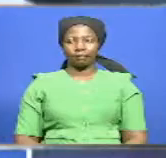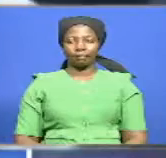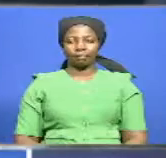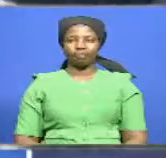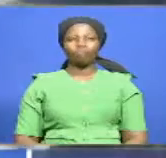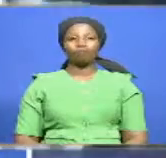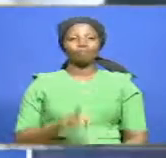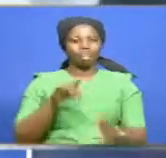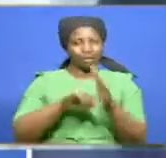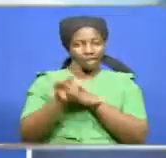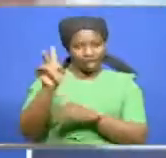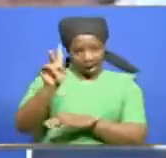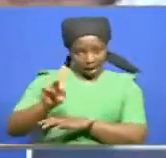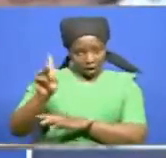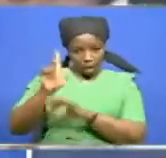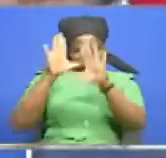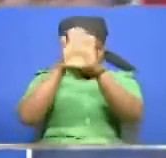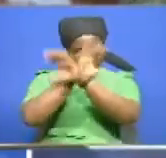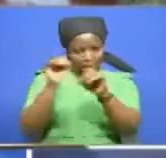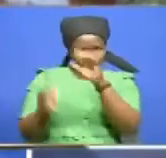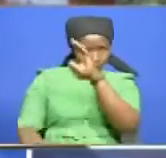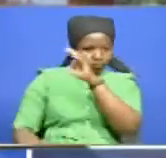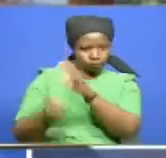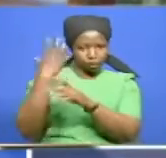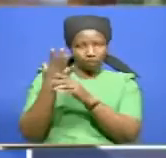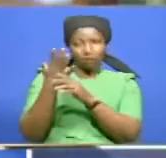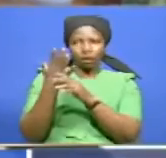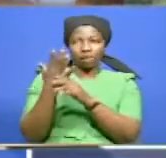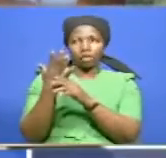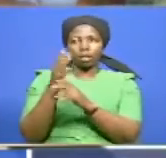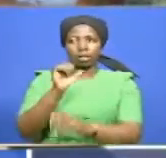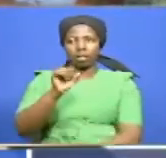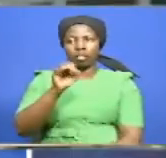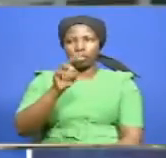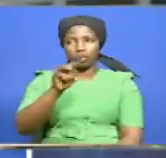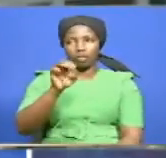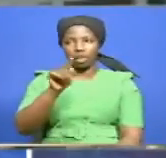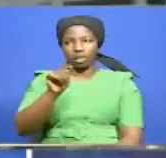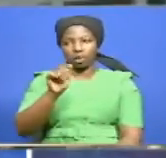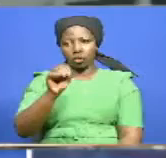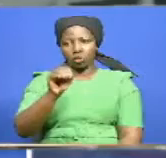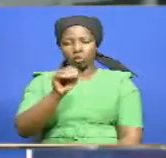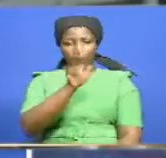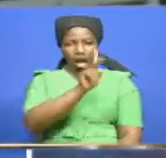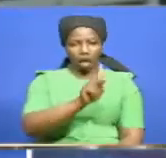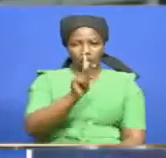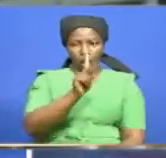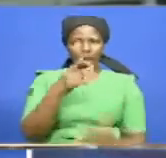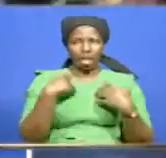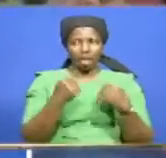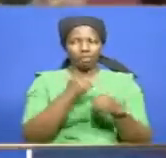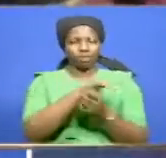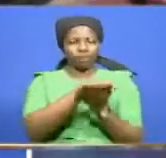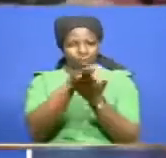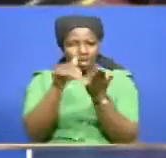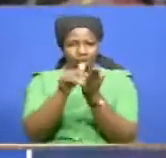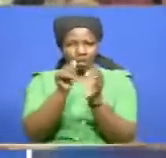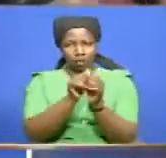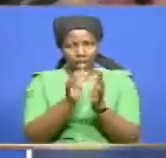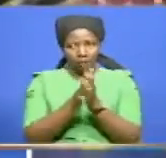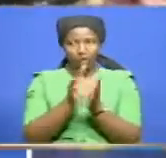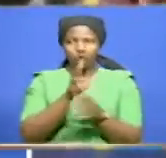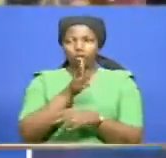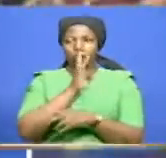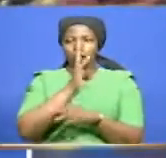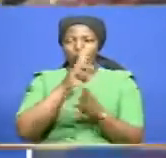Katika mtaa wa Kayole, rais alifungua rasmi kituo cha afya cha Soweto Kayole pamoja na mradi wa usambazaji maji.